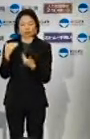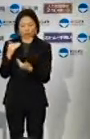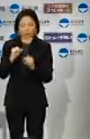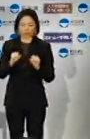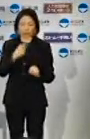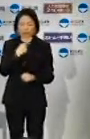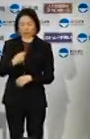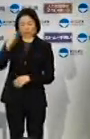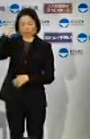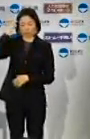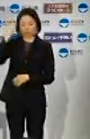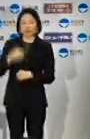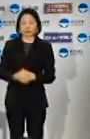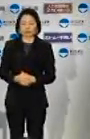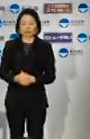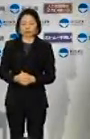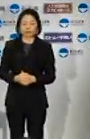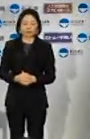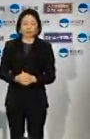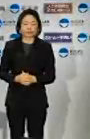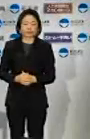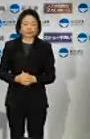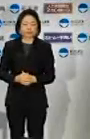いと思います。